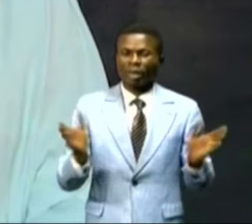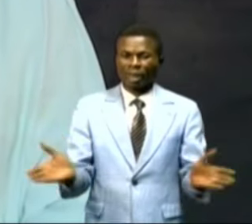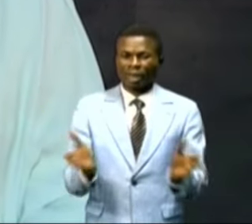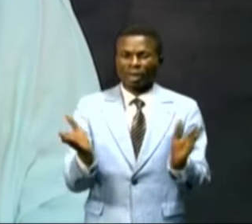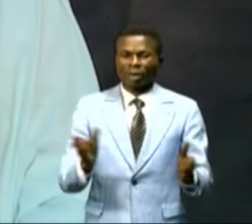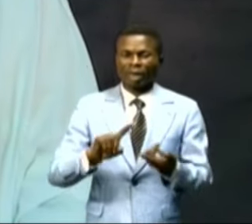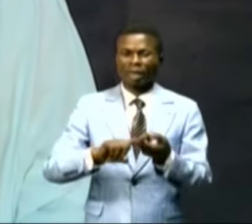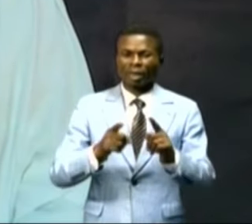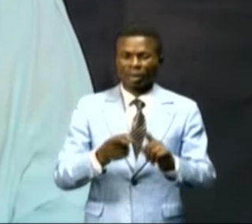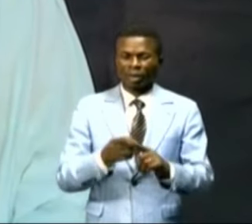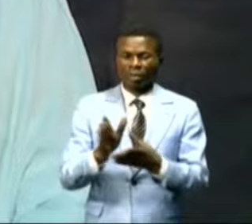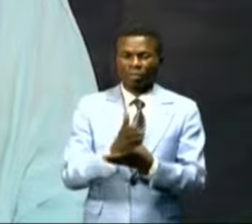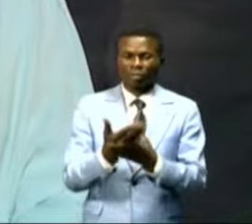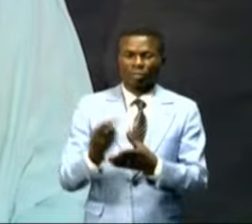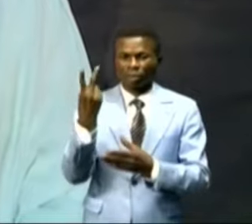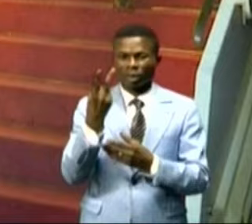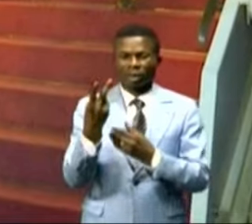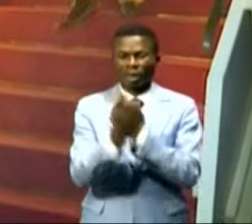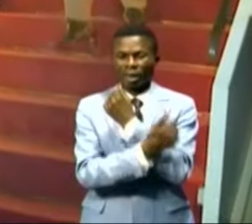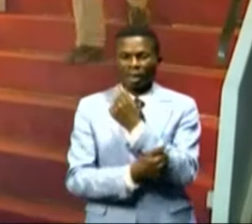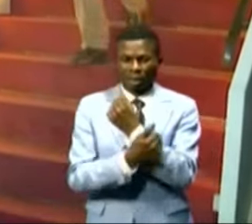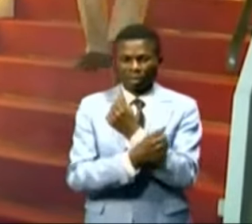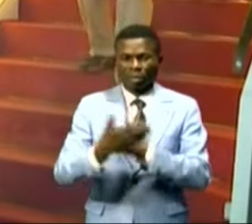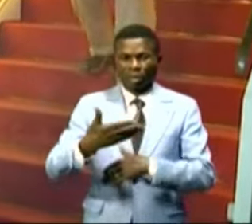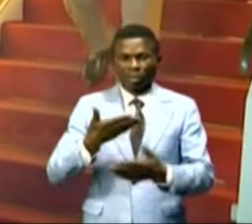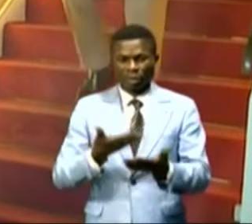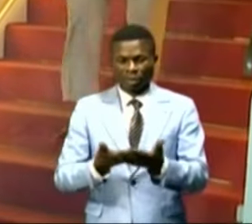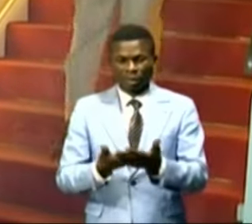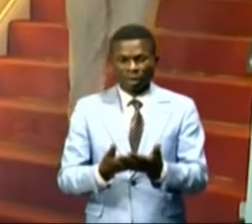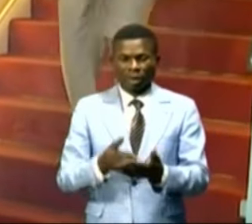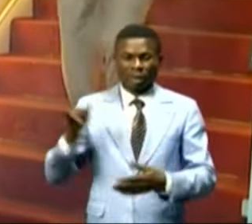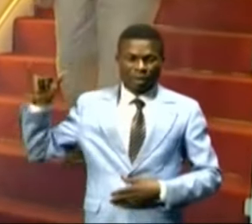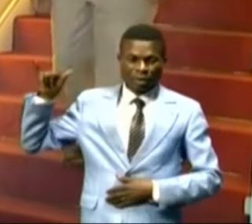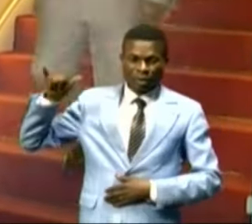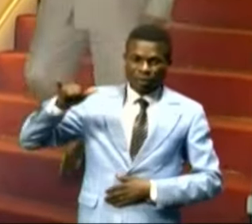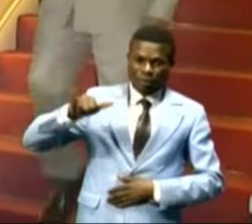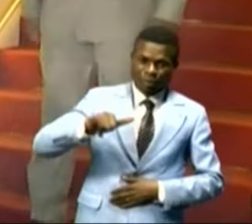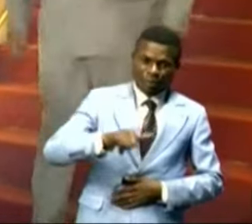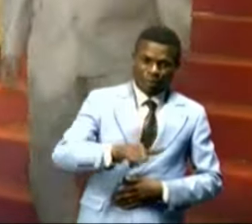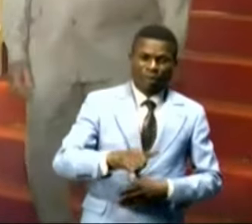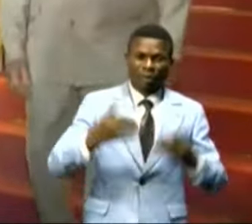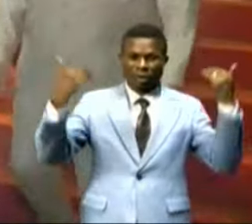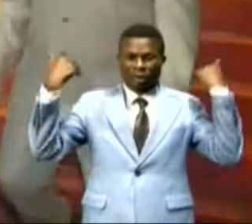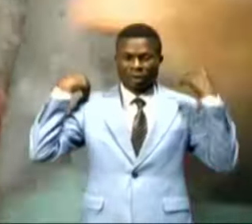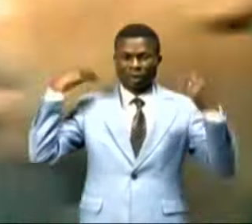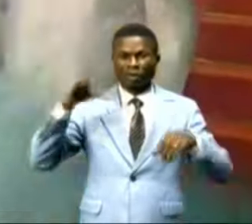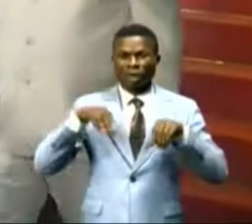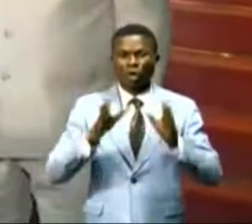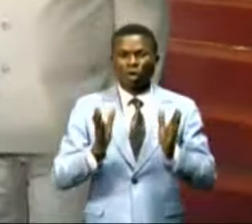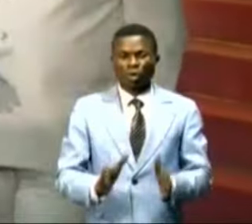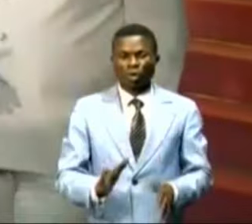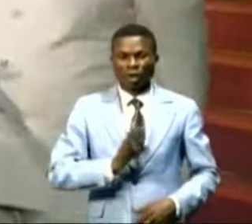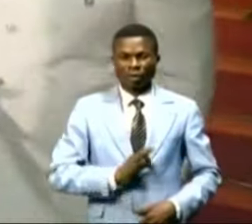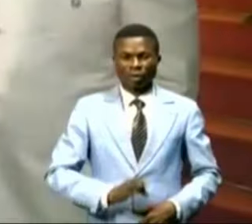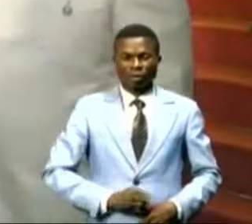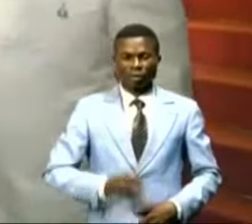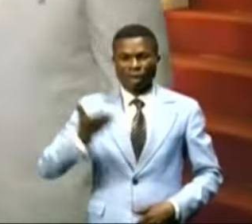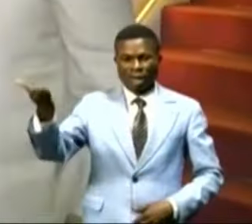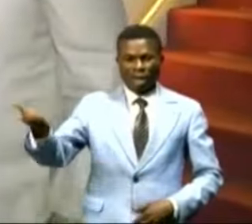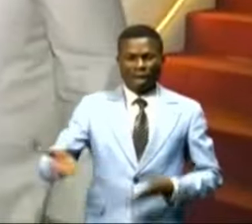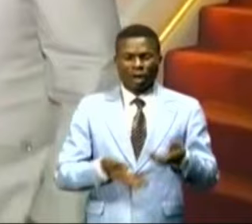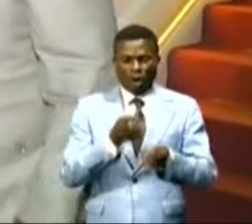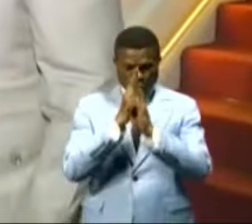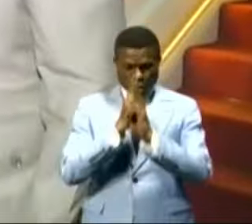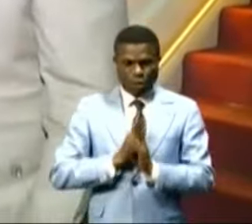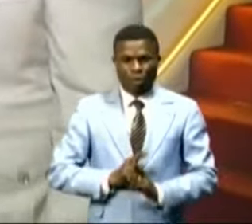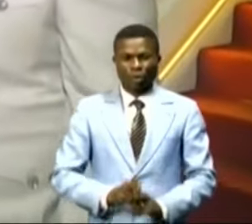des liens entre les deux pays frères. À sa descente d'avion, le chef de l'État congolais a reçu les honneurs